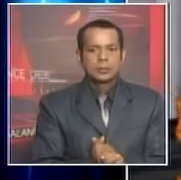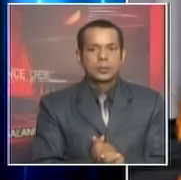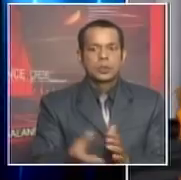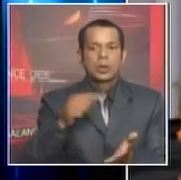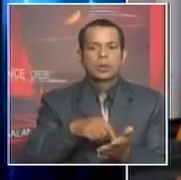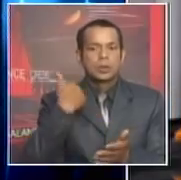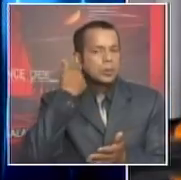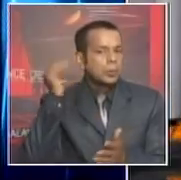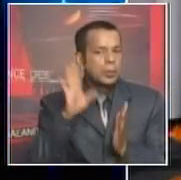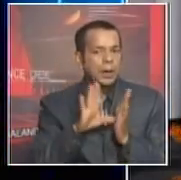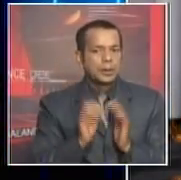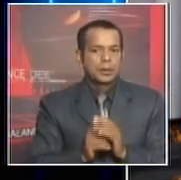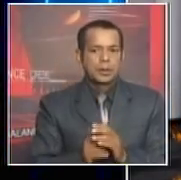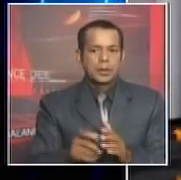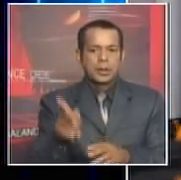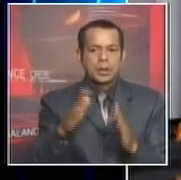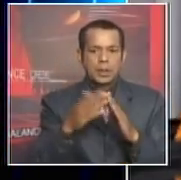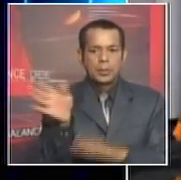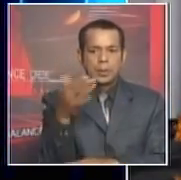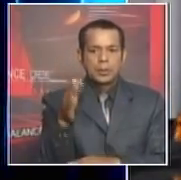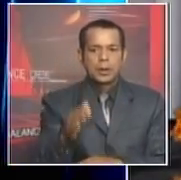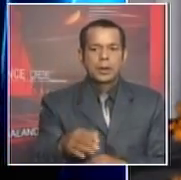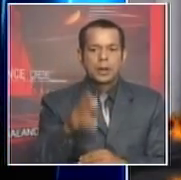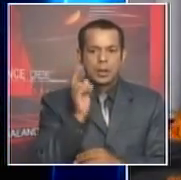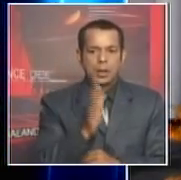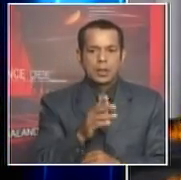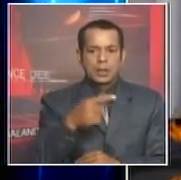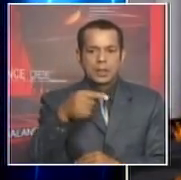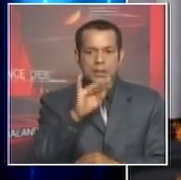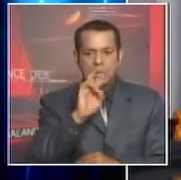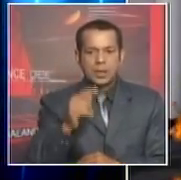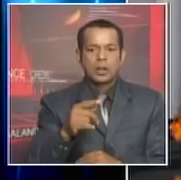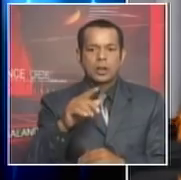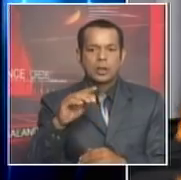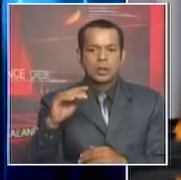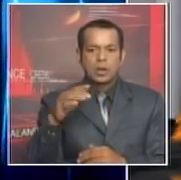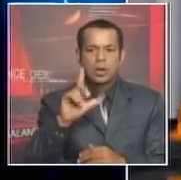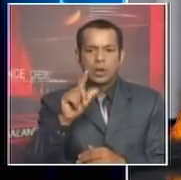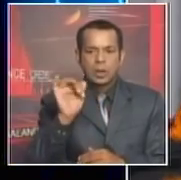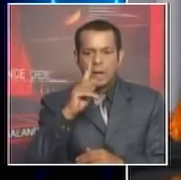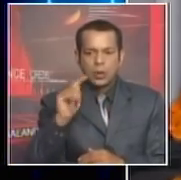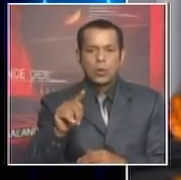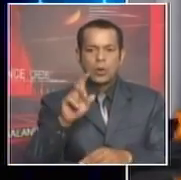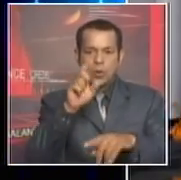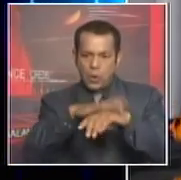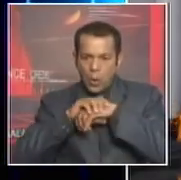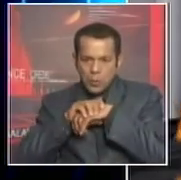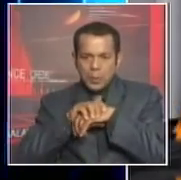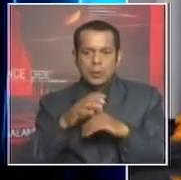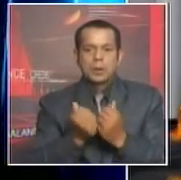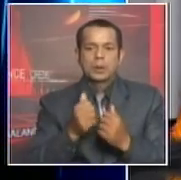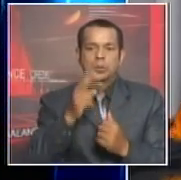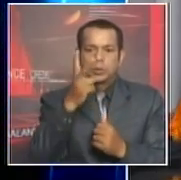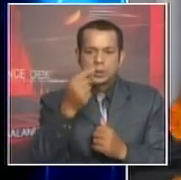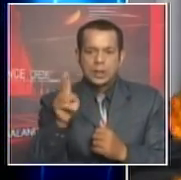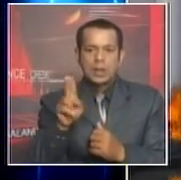सुरु गरौँ हट न्युजबाट। गृहमन्त्री रामबहादुर थापाले निशान खड्काको अपहरणमा संलग्न दुई व्यक्तिको प्रहरी